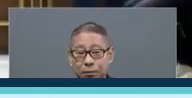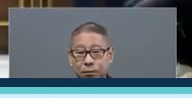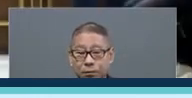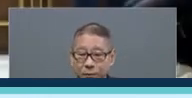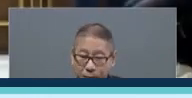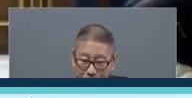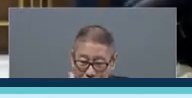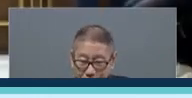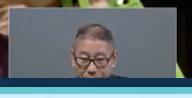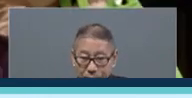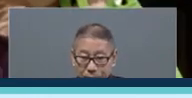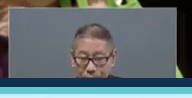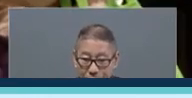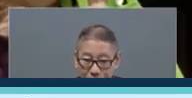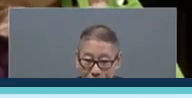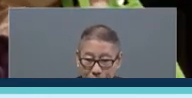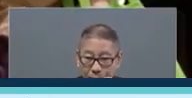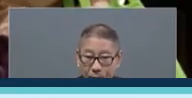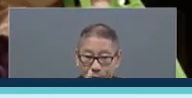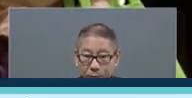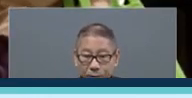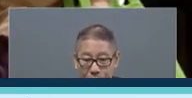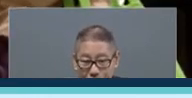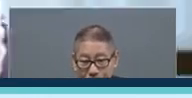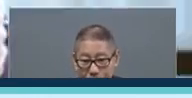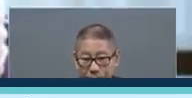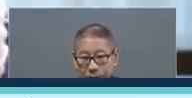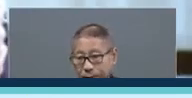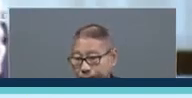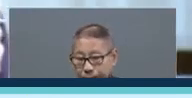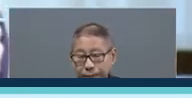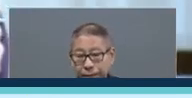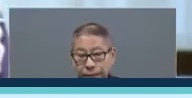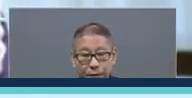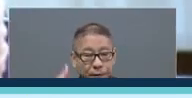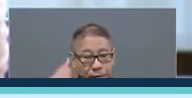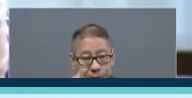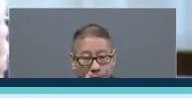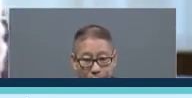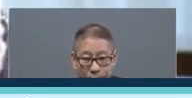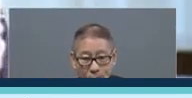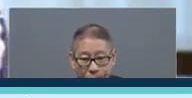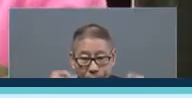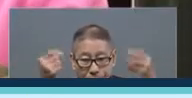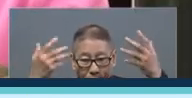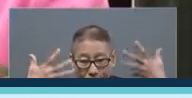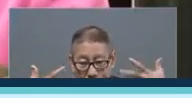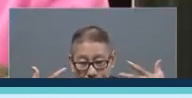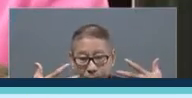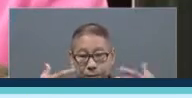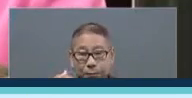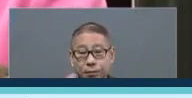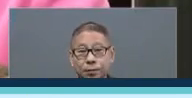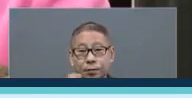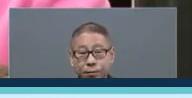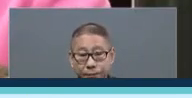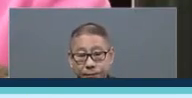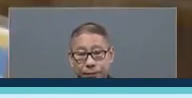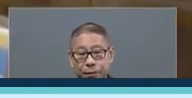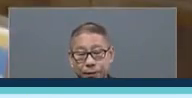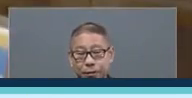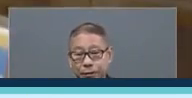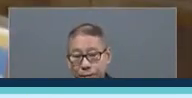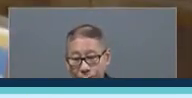ต่อวันพบปัญหาส่วนใหญ่ที่ประชาชนโทรศัพท์เข้ามาสอบถามเช่นขั้นตอนการลงทะเบียนผู้รับเงินการลงทะเบียนร้านค้